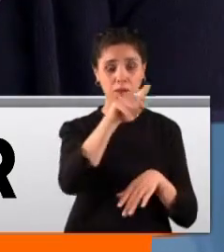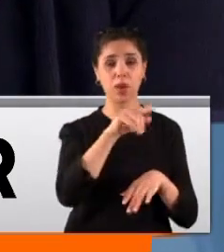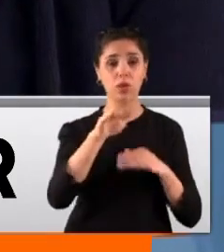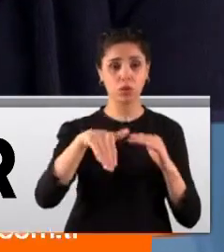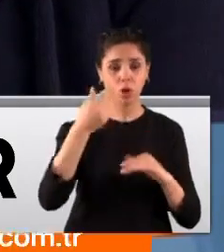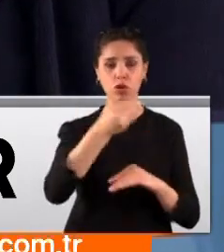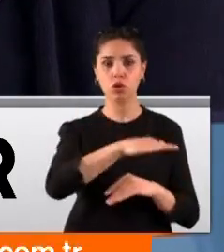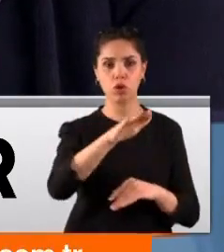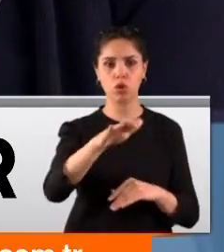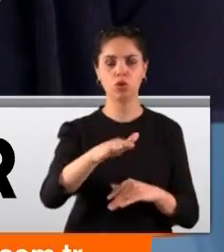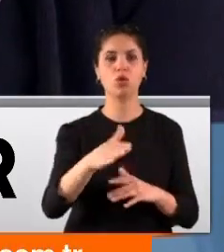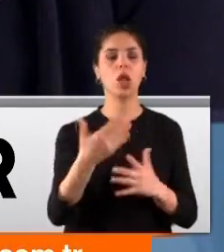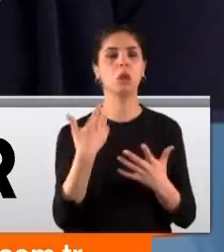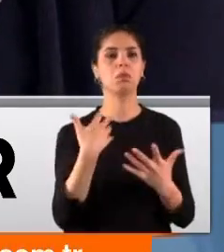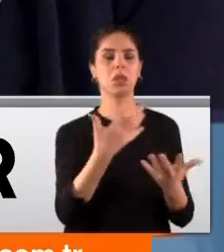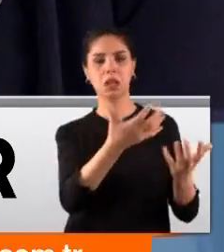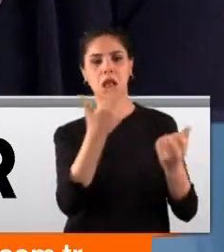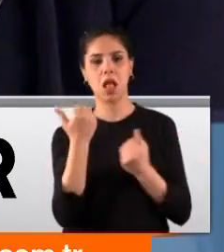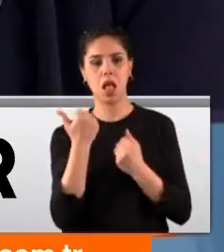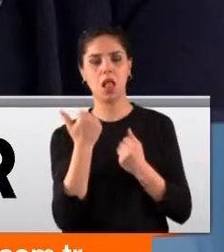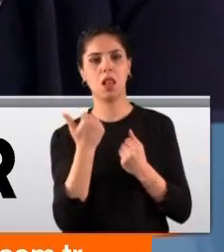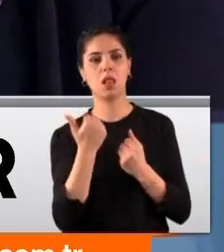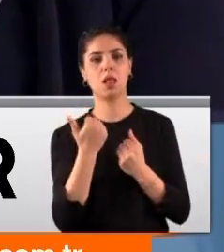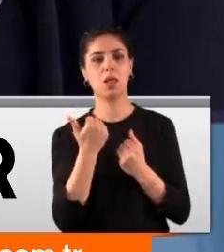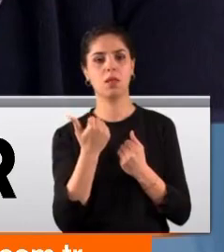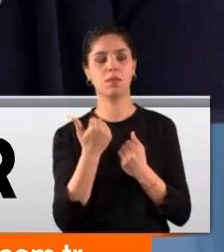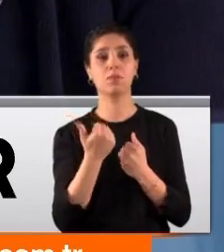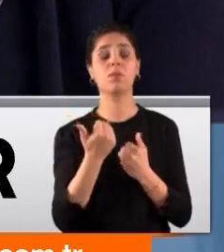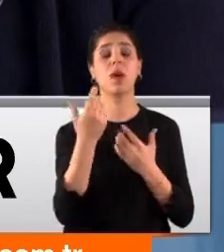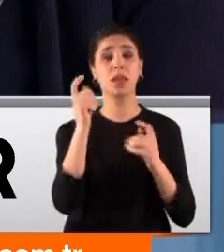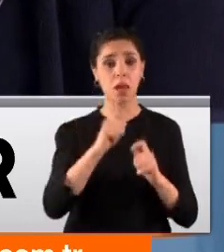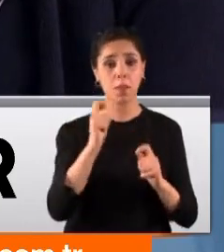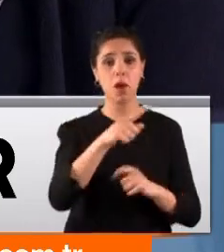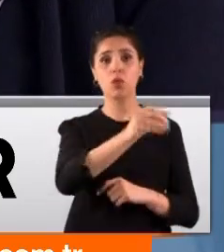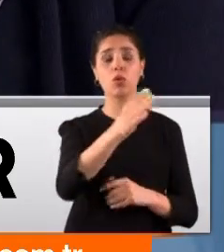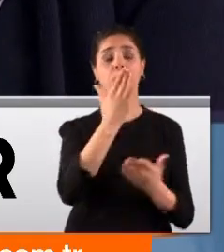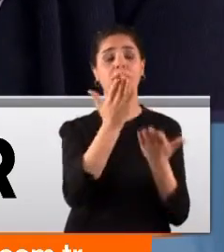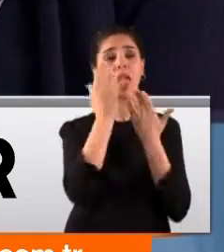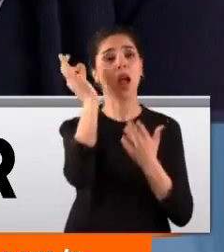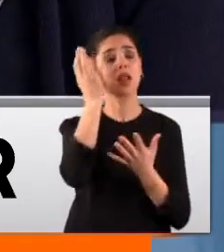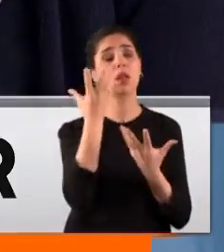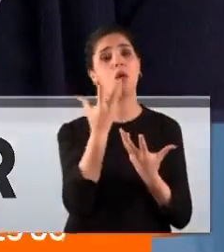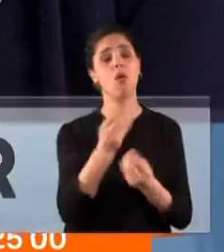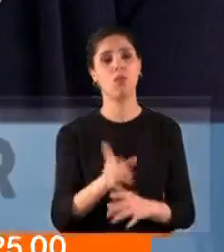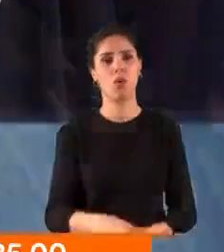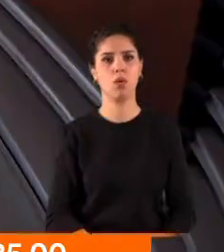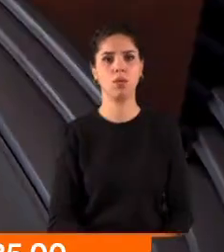Her yaptıklarından sonra çocuklarımızı böyle alıp pürüpak dışarı çıkarmaya çalışırsak o çocuklara da ders vermiş olmuyoruz. Kusura